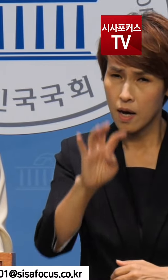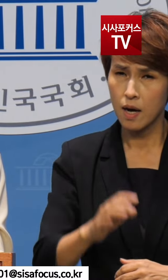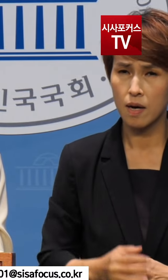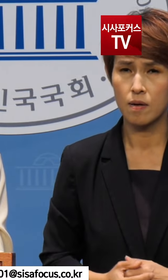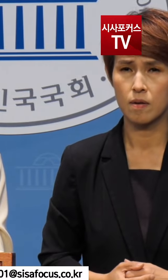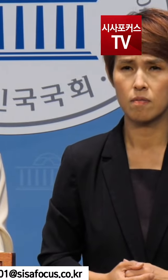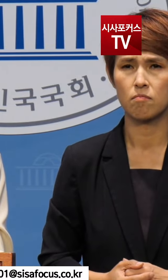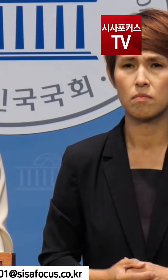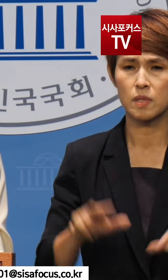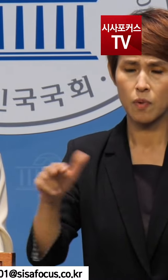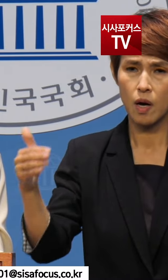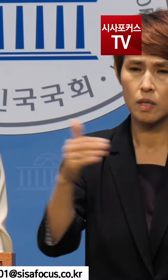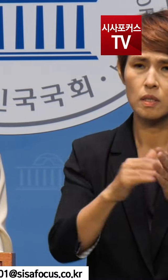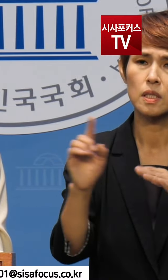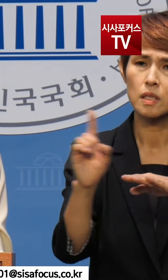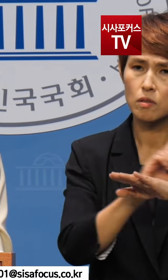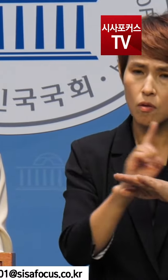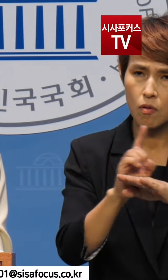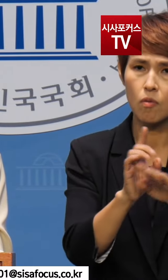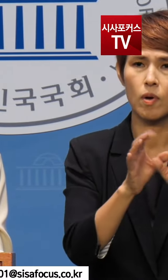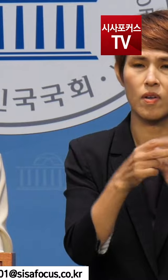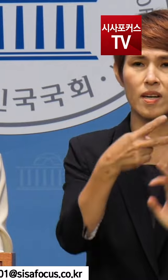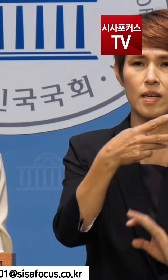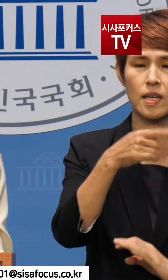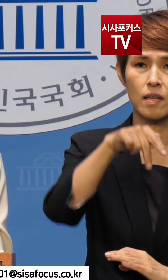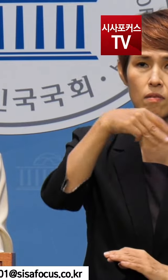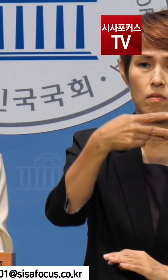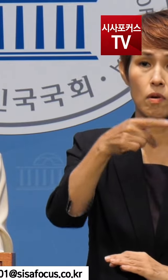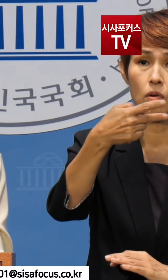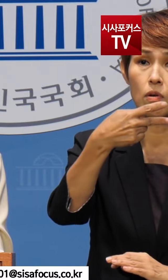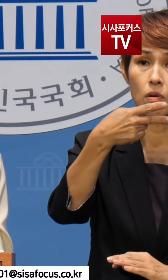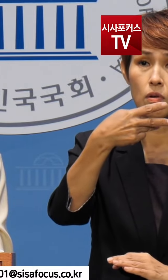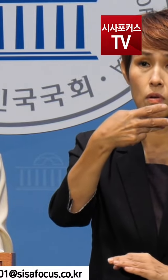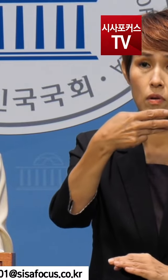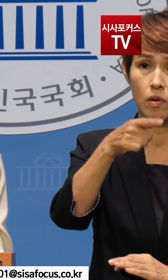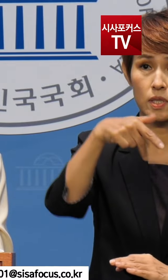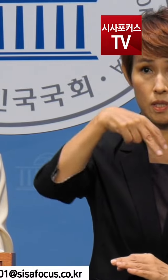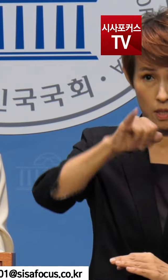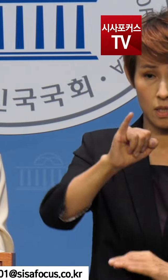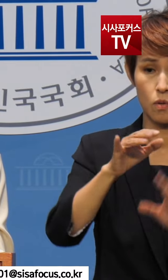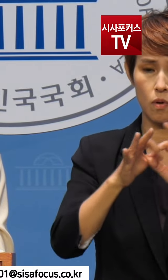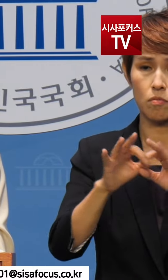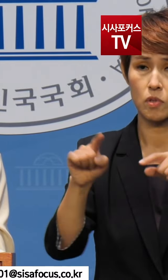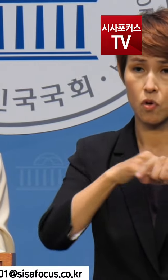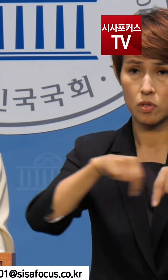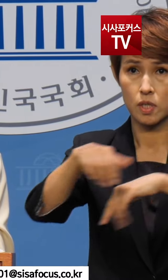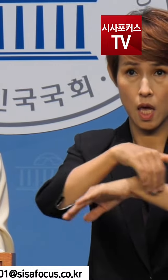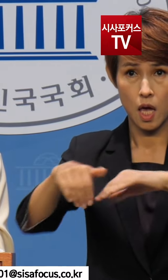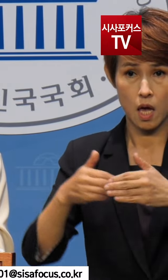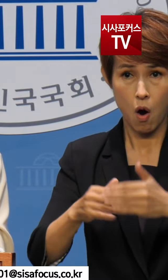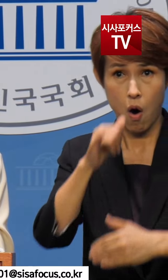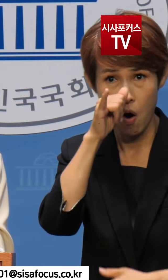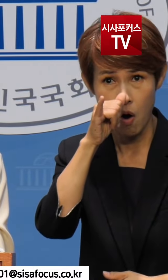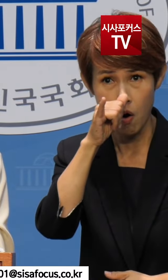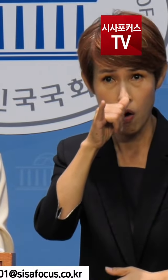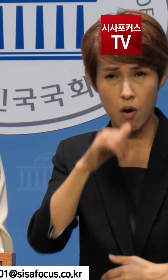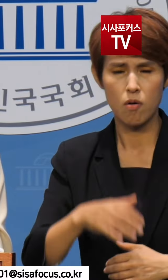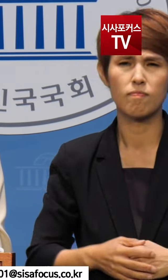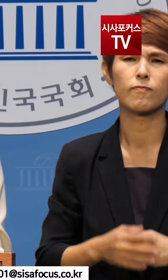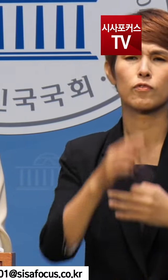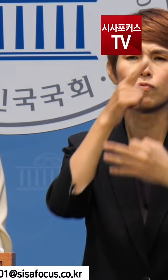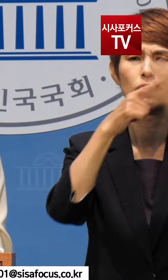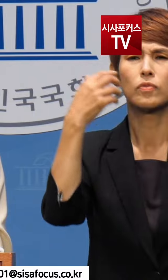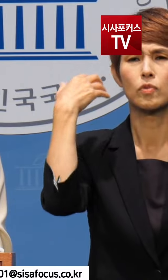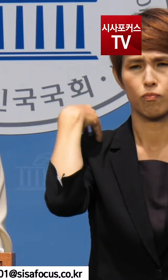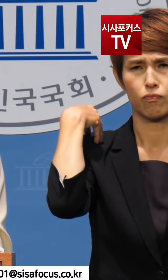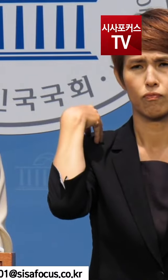묻습니다. 그동안 디지털 리터러시와 디지털 시민성을 위한 정책을 제대로 추진했습니까? 윤석열 정부, 이주호